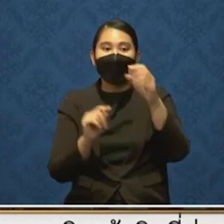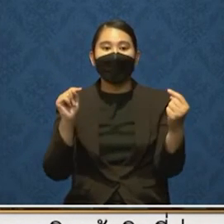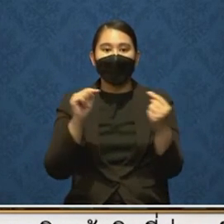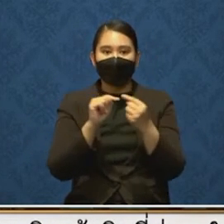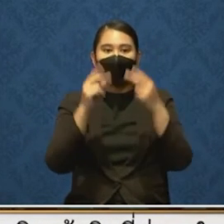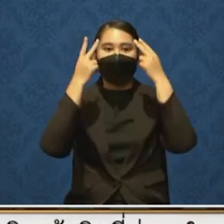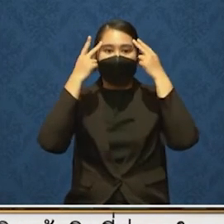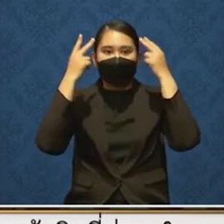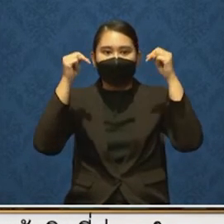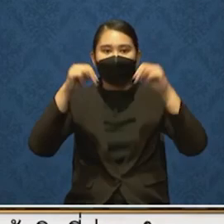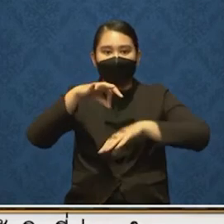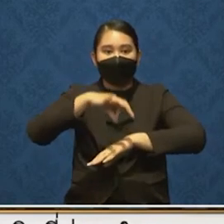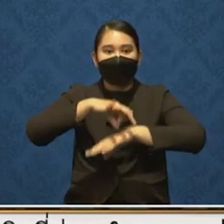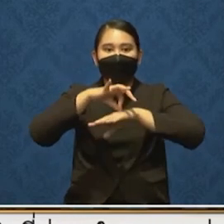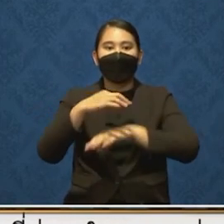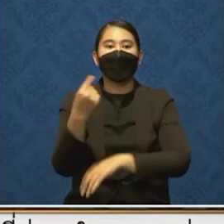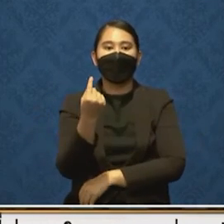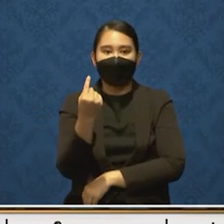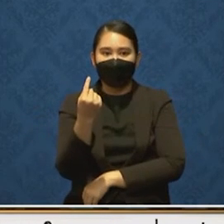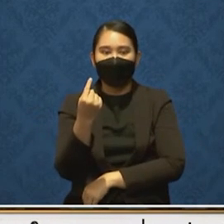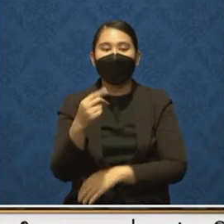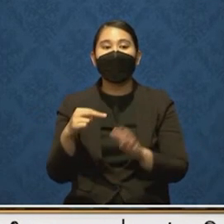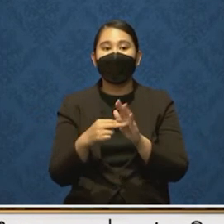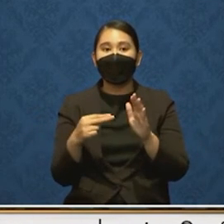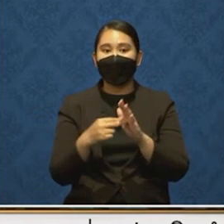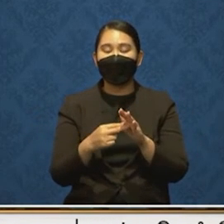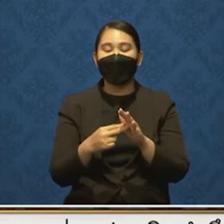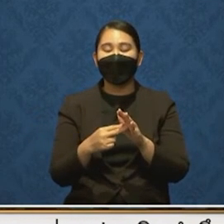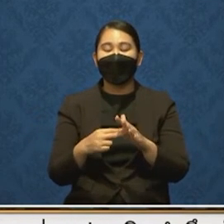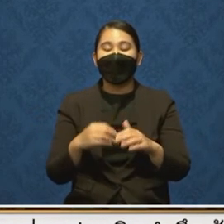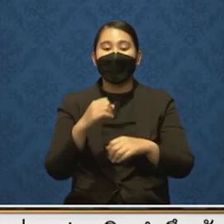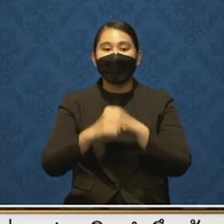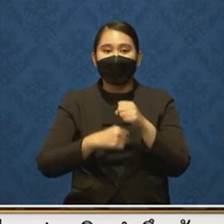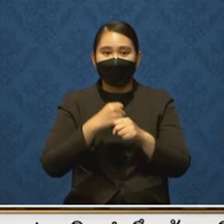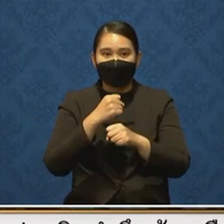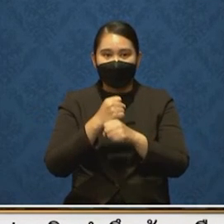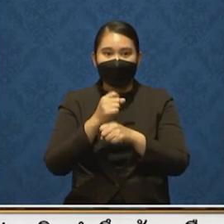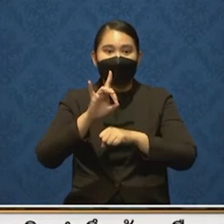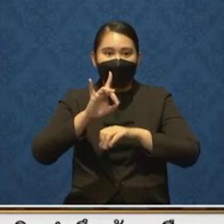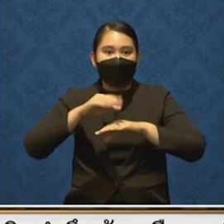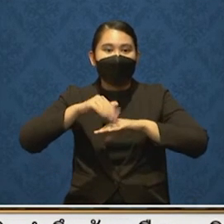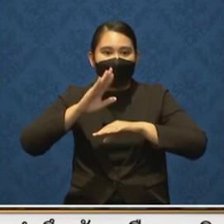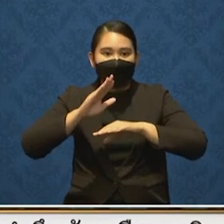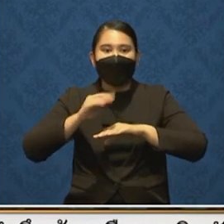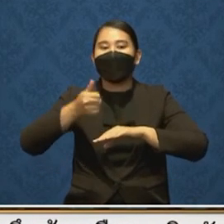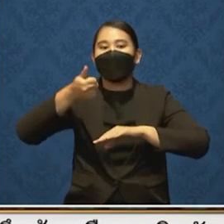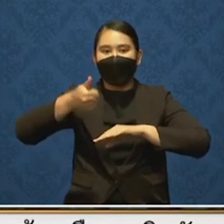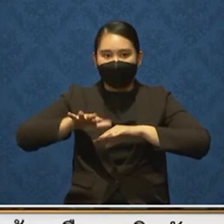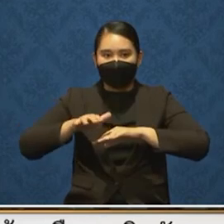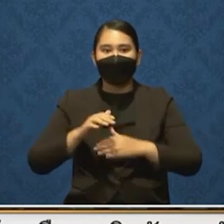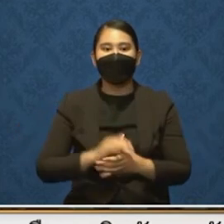ตจารงจะลงตัแหน่งแกร่เกิน 8 ปีไม่ได้ว่วยอย่ชัดเจน